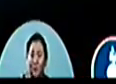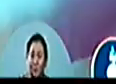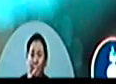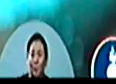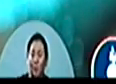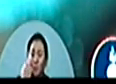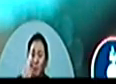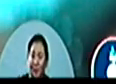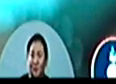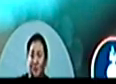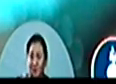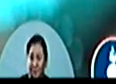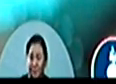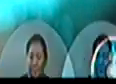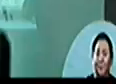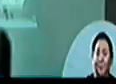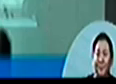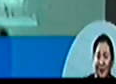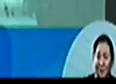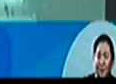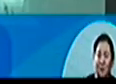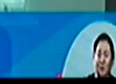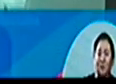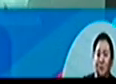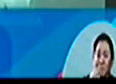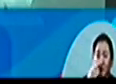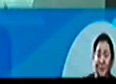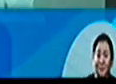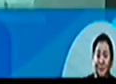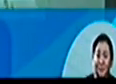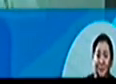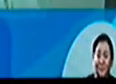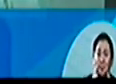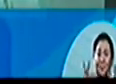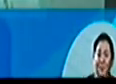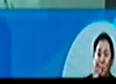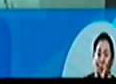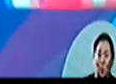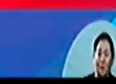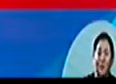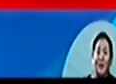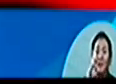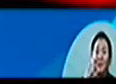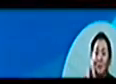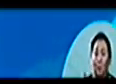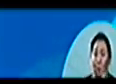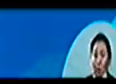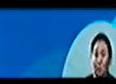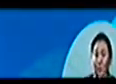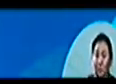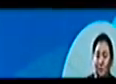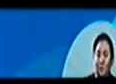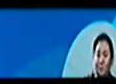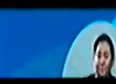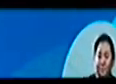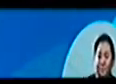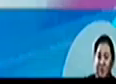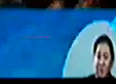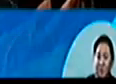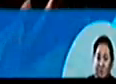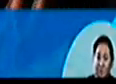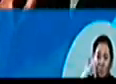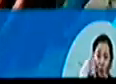байгуулна. Төрөөс зохион байгуулах аливаа төсөл тендерийн сонгон шалгаруултыг авилах сонирхлын зөрчлөөс ангид олон нийтэд ил тод